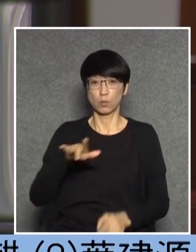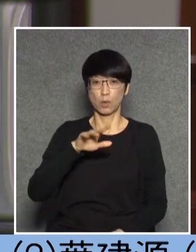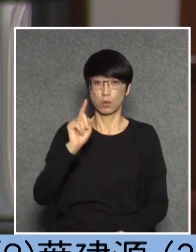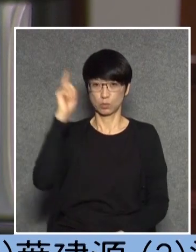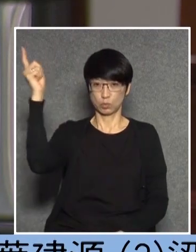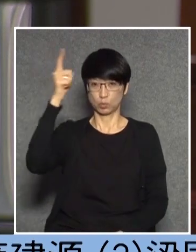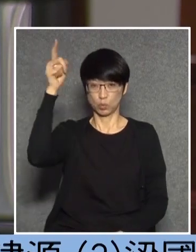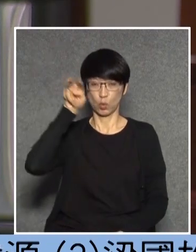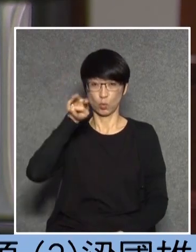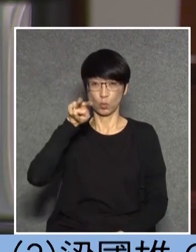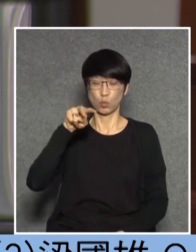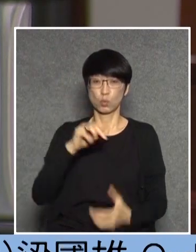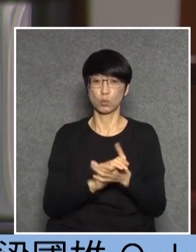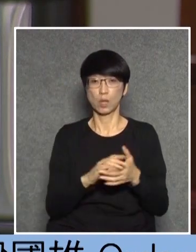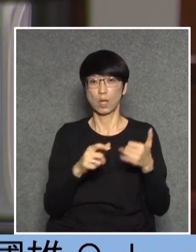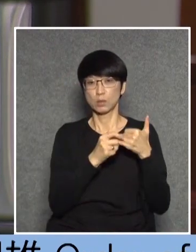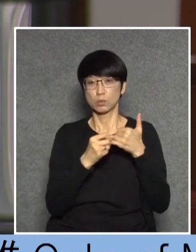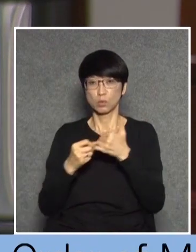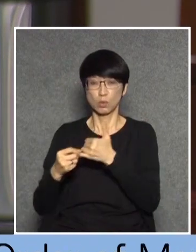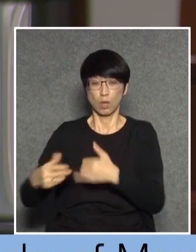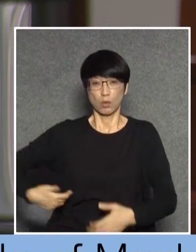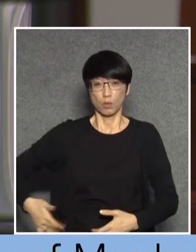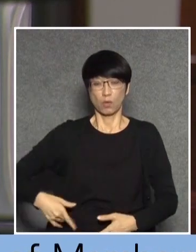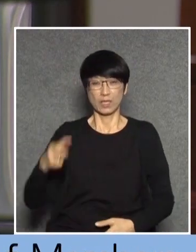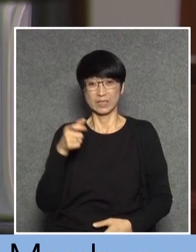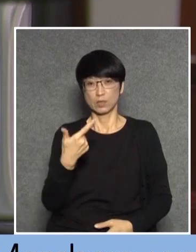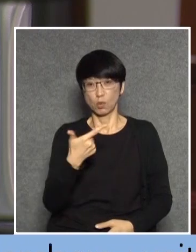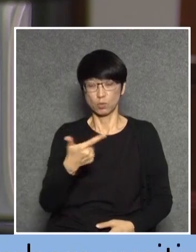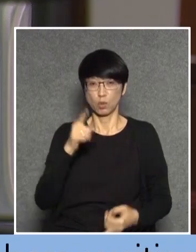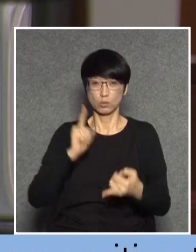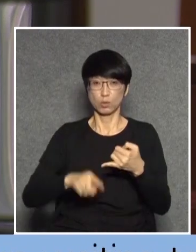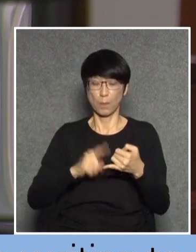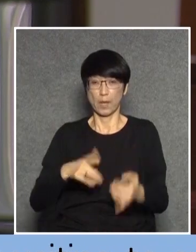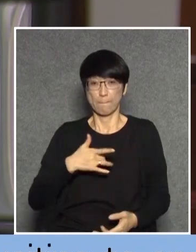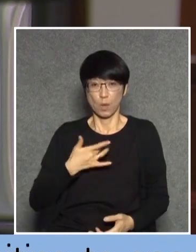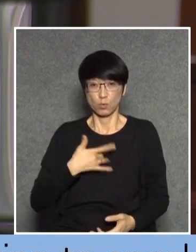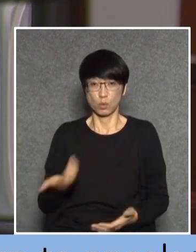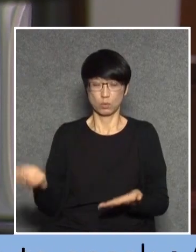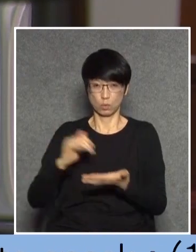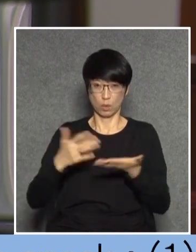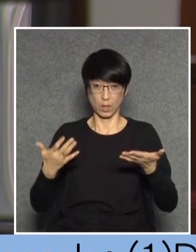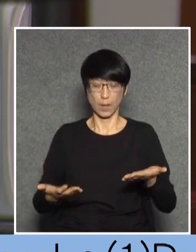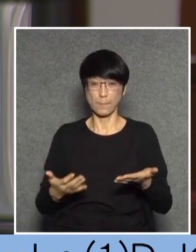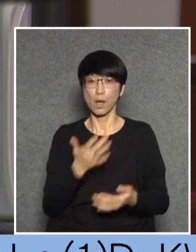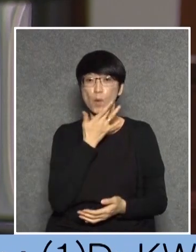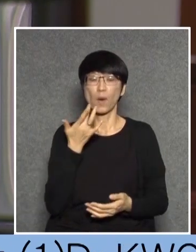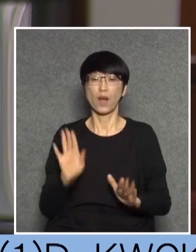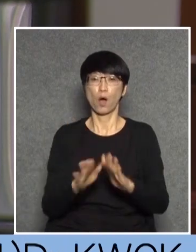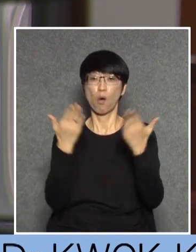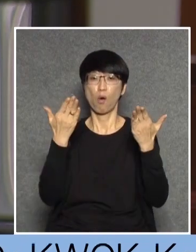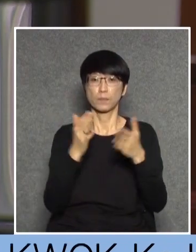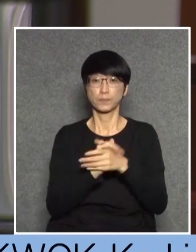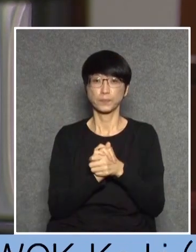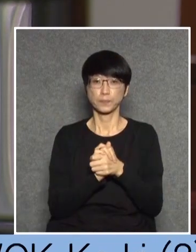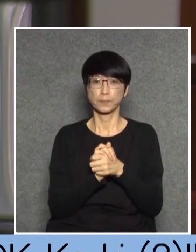統。延誤咗好耐，嘥咗好多錢，跟住得物無所用，到今日為止都冇辦法啟用。